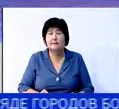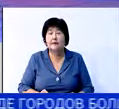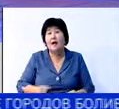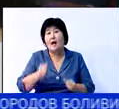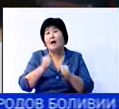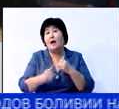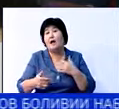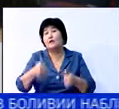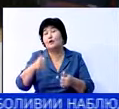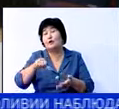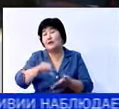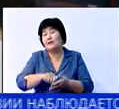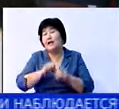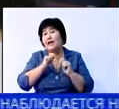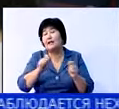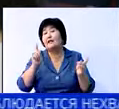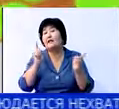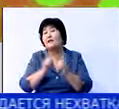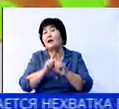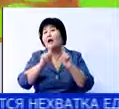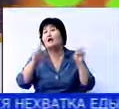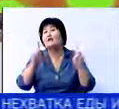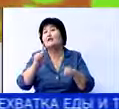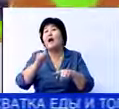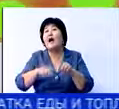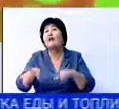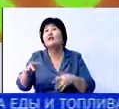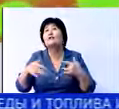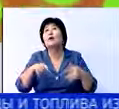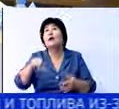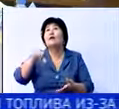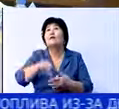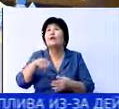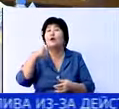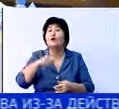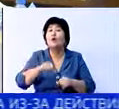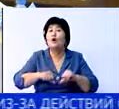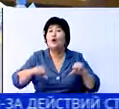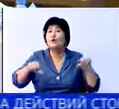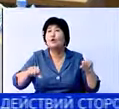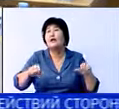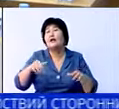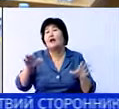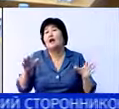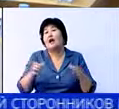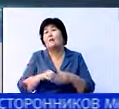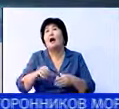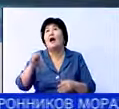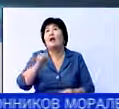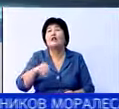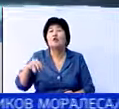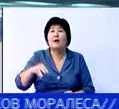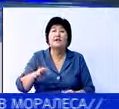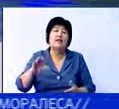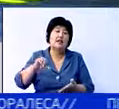Каждый конкурс дарит участникам и зрителям встречи со звездами отечественной эстрады. В этом году в жюри детский композитор Алтын Махамбетова,